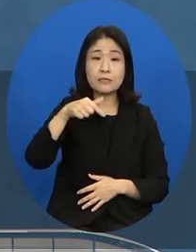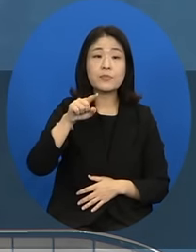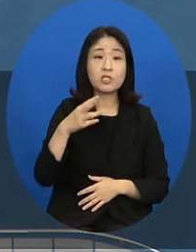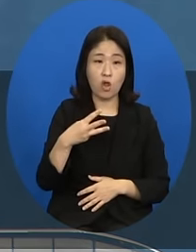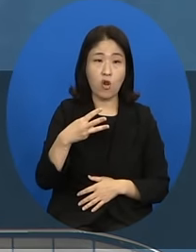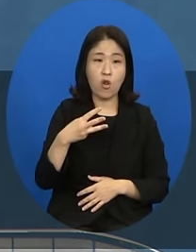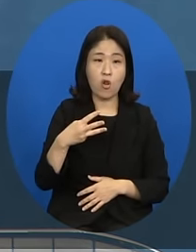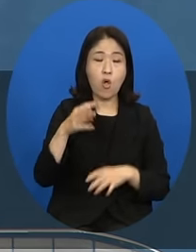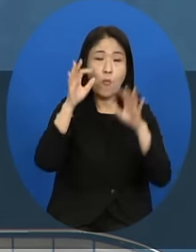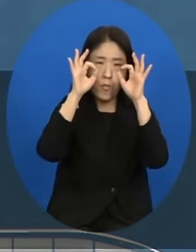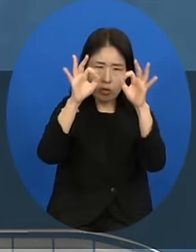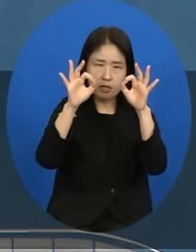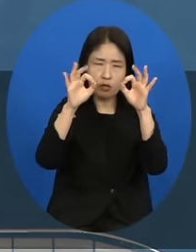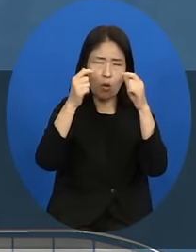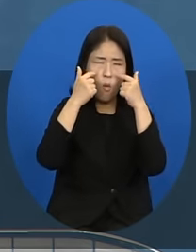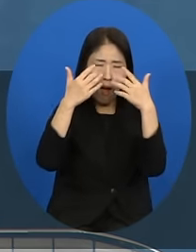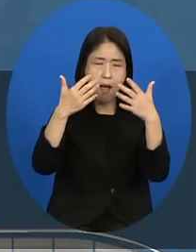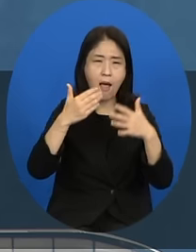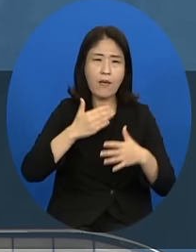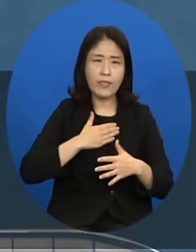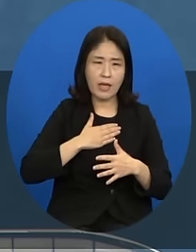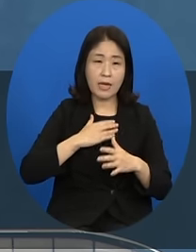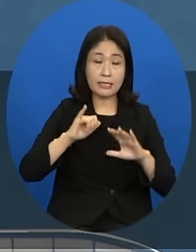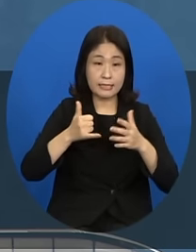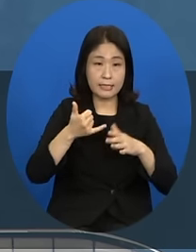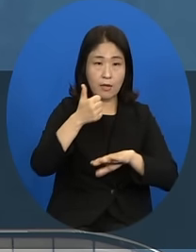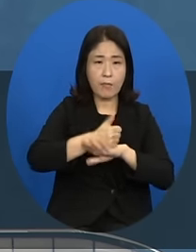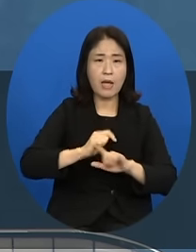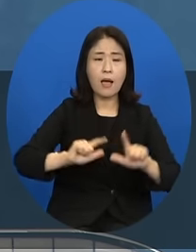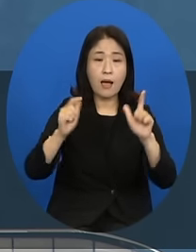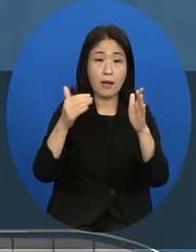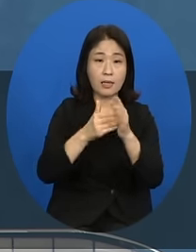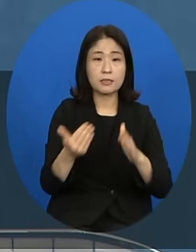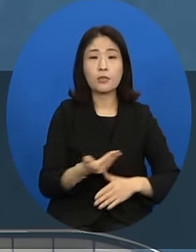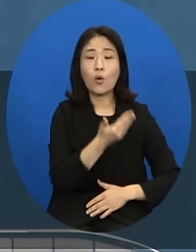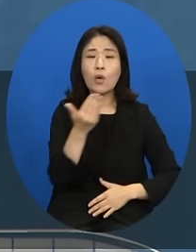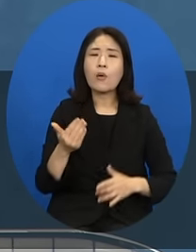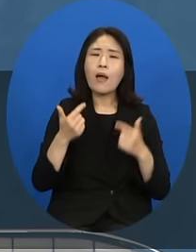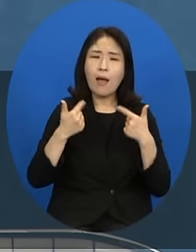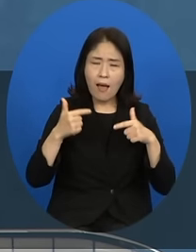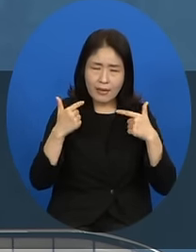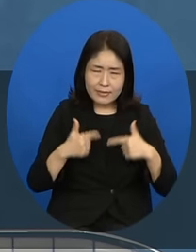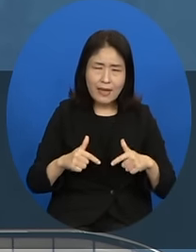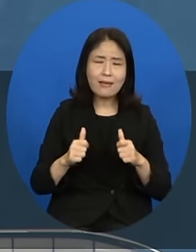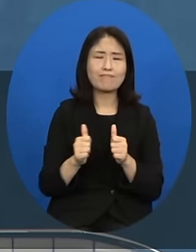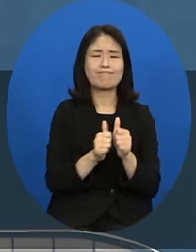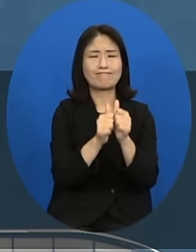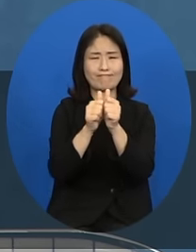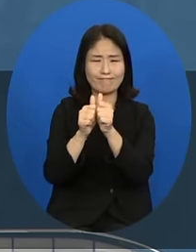볼지어다 내가 세상 끝날까지 너희와 항상 함께 있으리라.